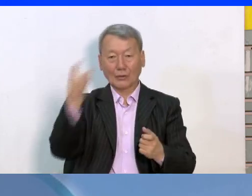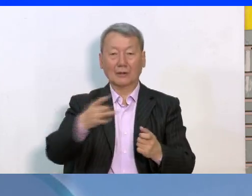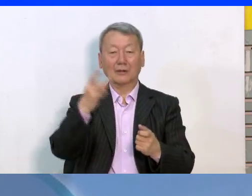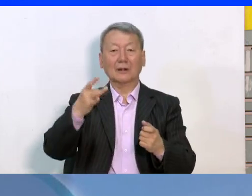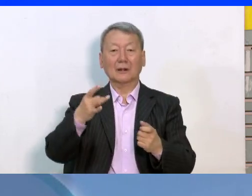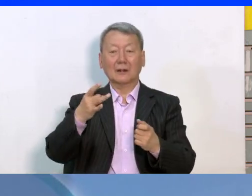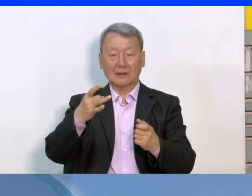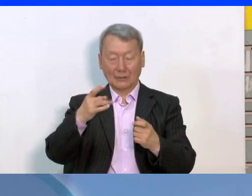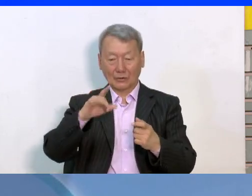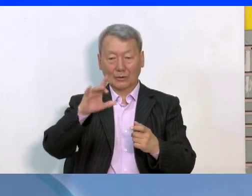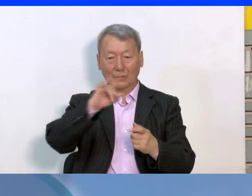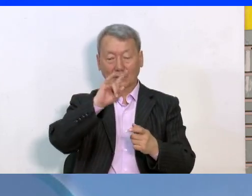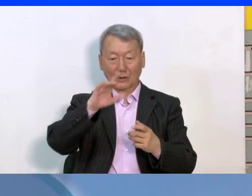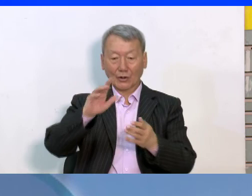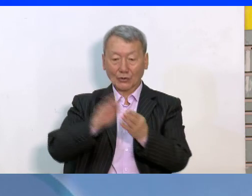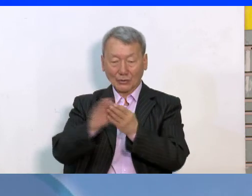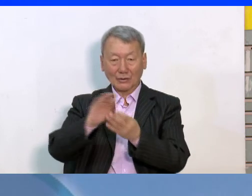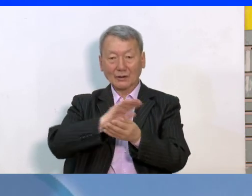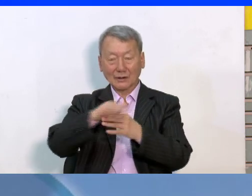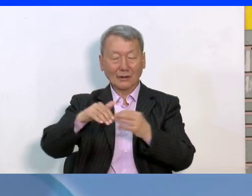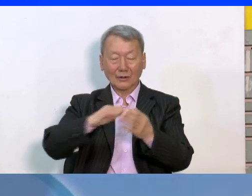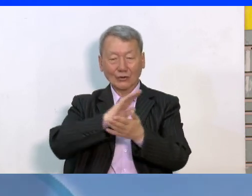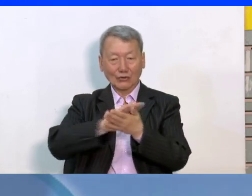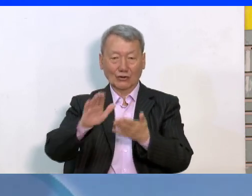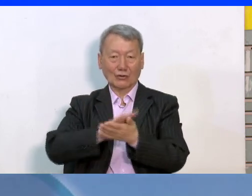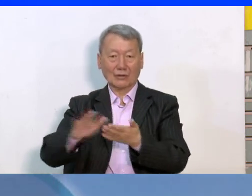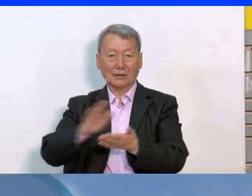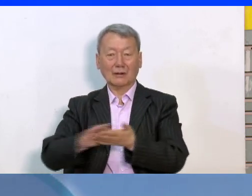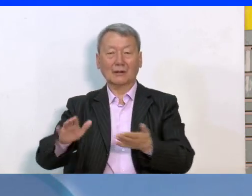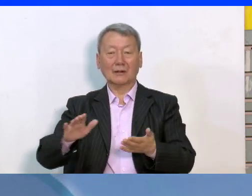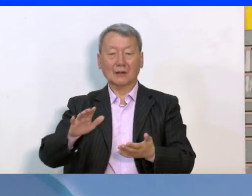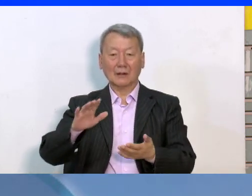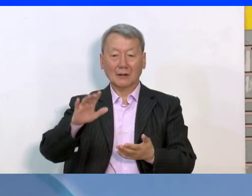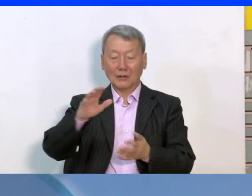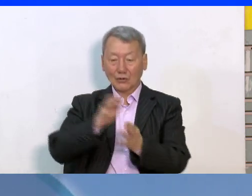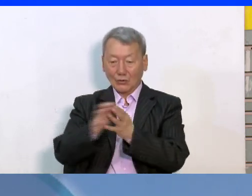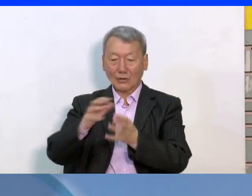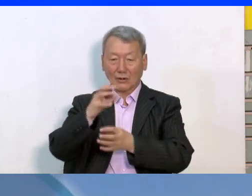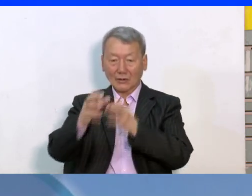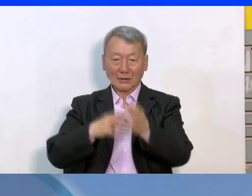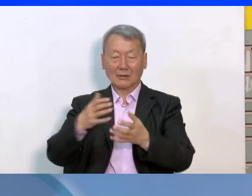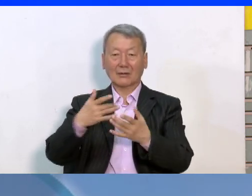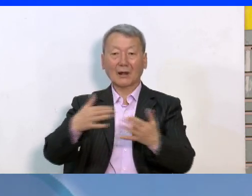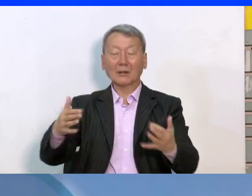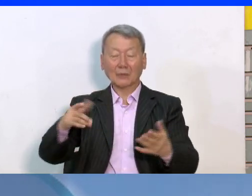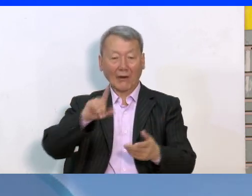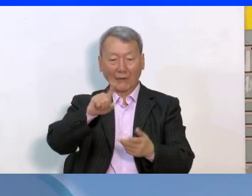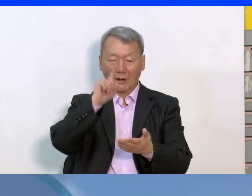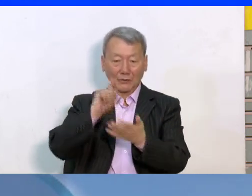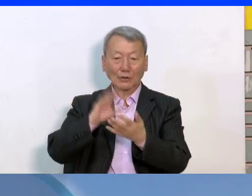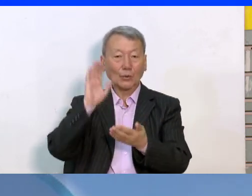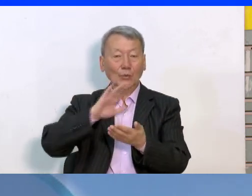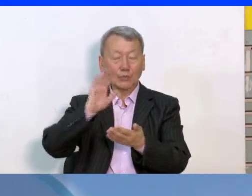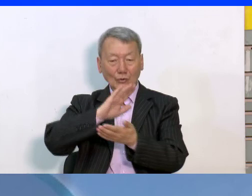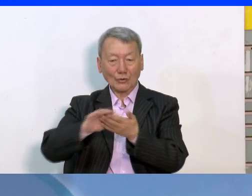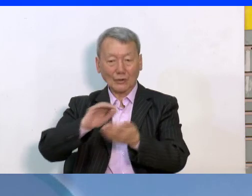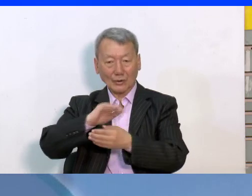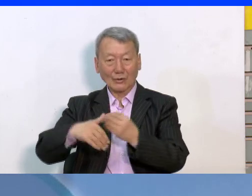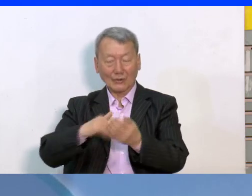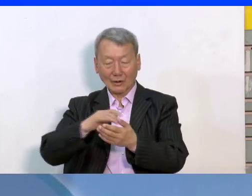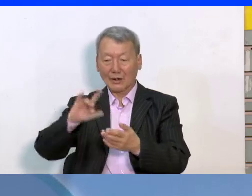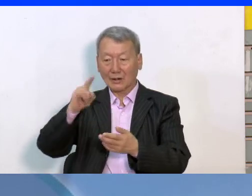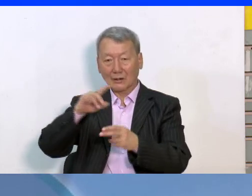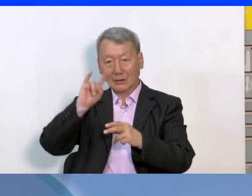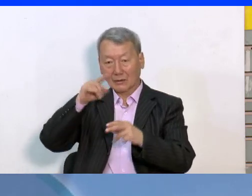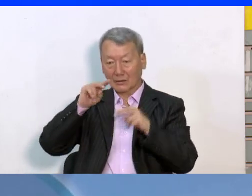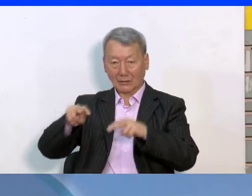баарыңыздарды чакырып кетем, тазалыкка чакырам. Ошол жашылча жемишти берип атканда жакшылап жууп, тазалап, балдарыбызды дагы